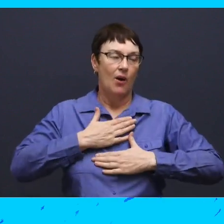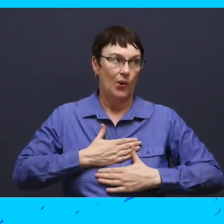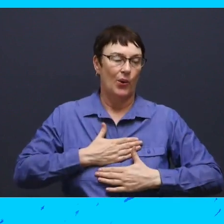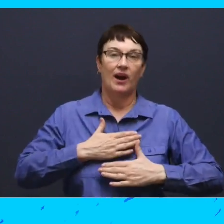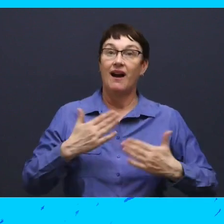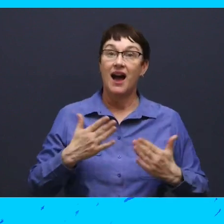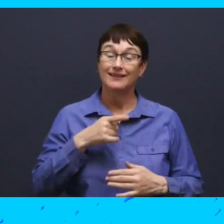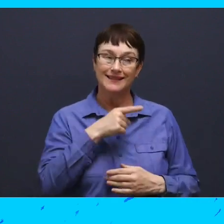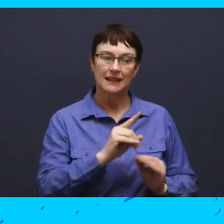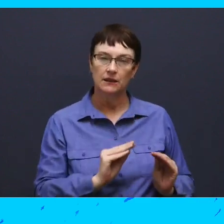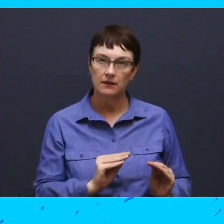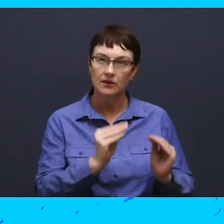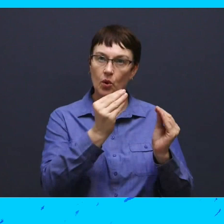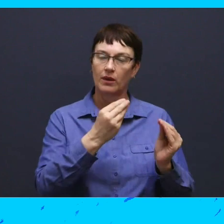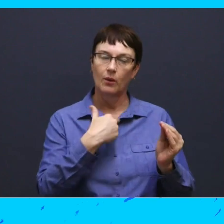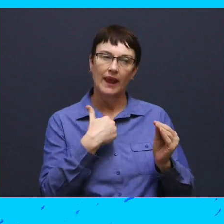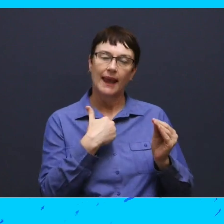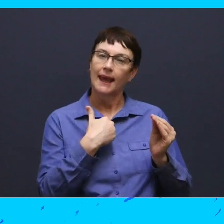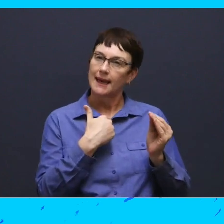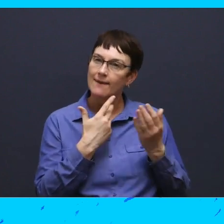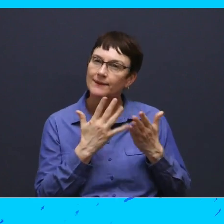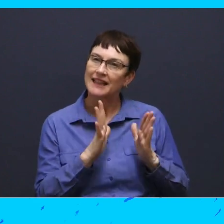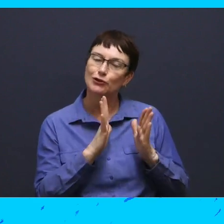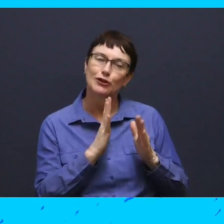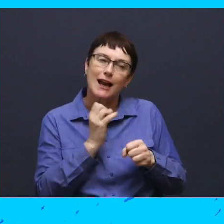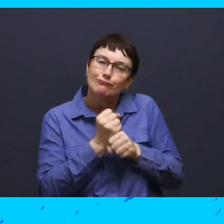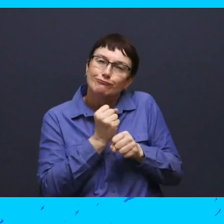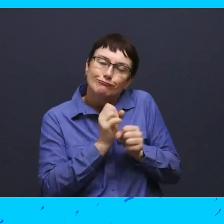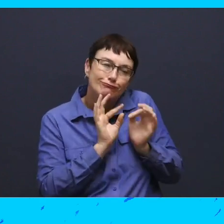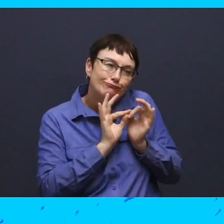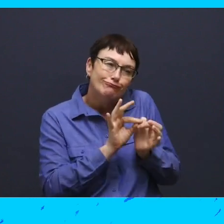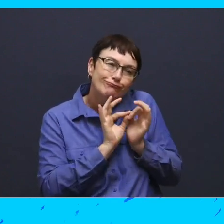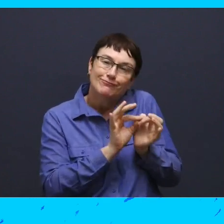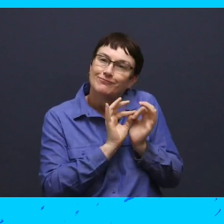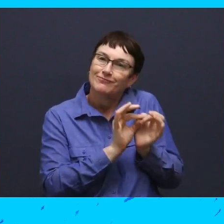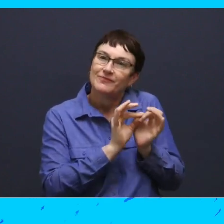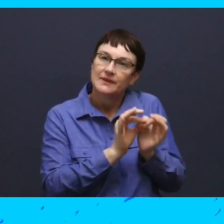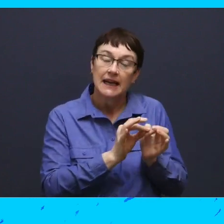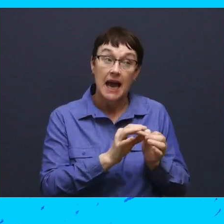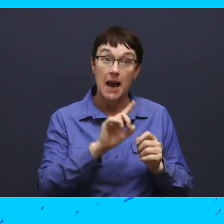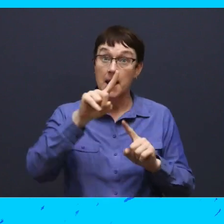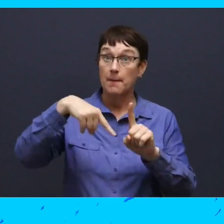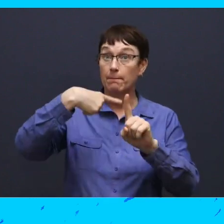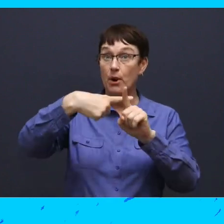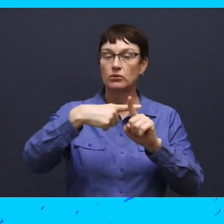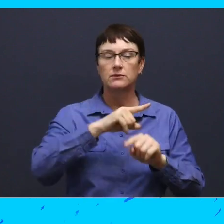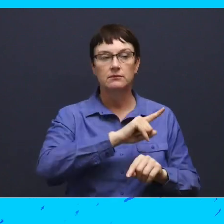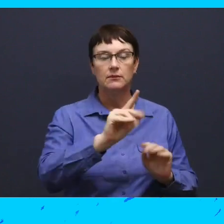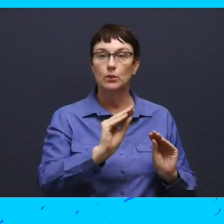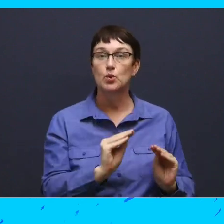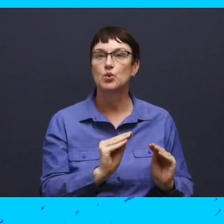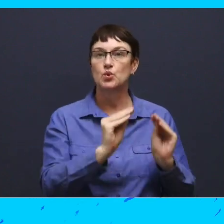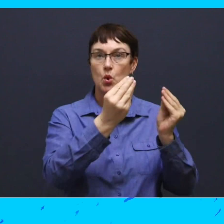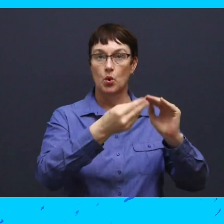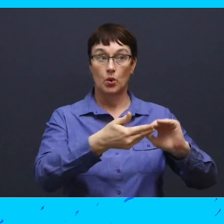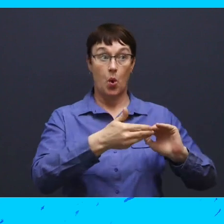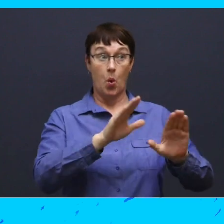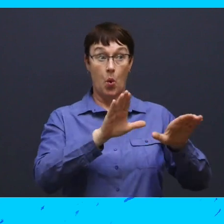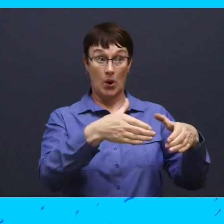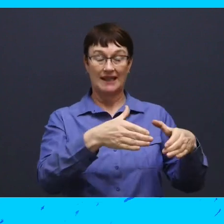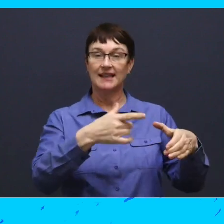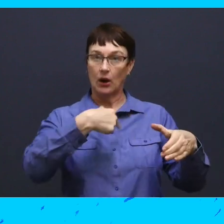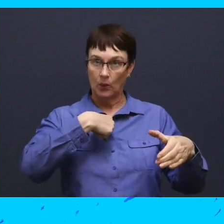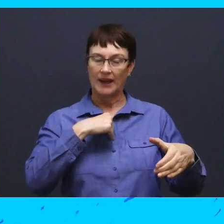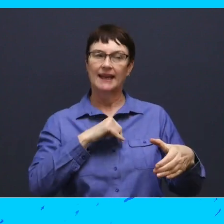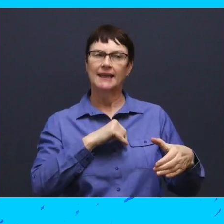données pour pouvoir baser et fonder nos discussions. Donc,